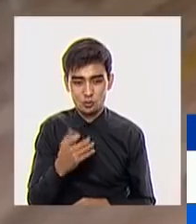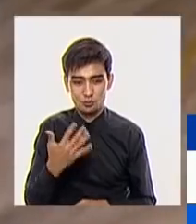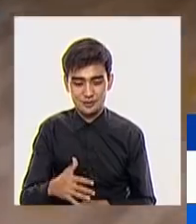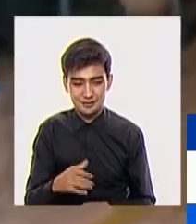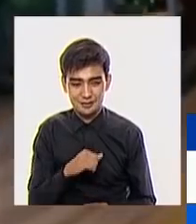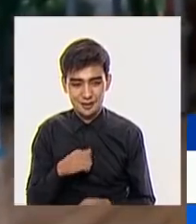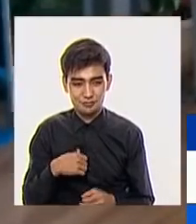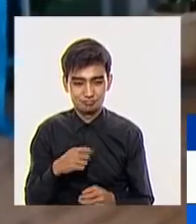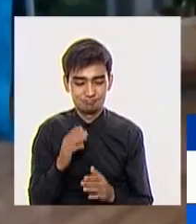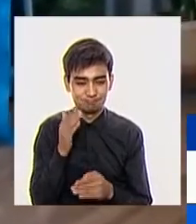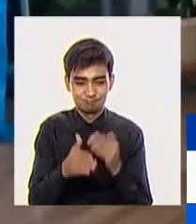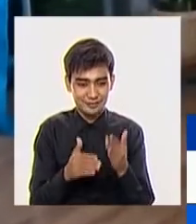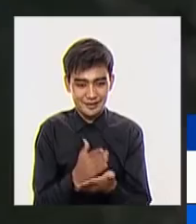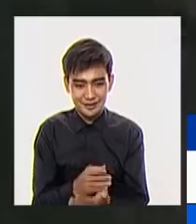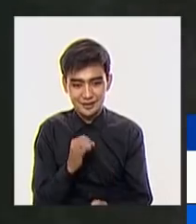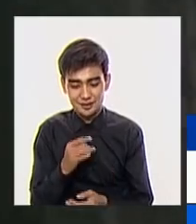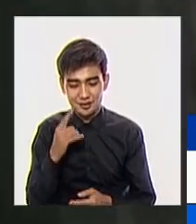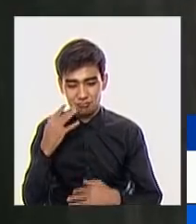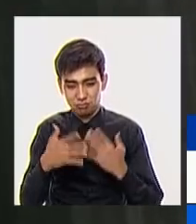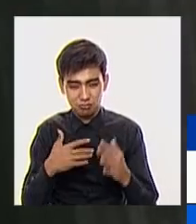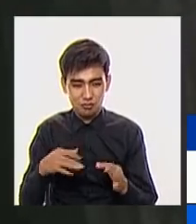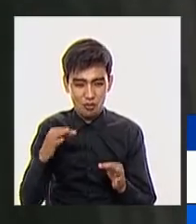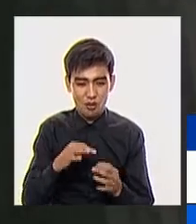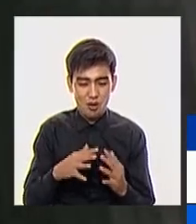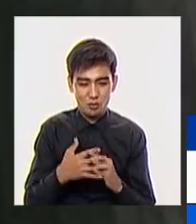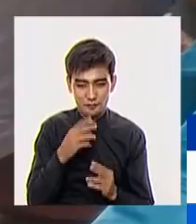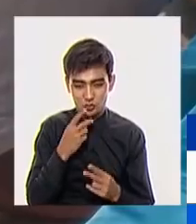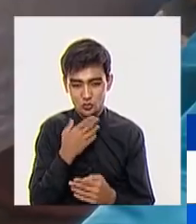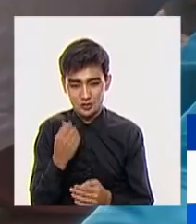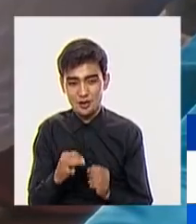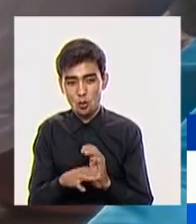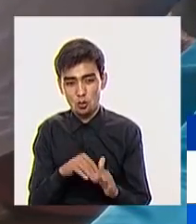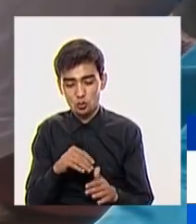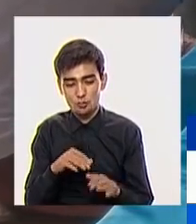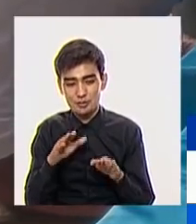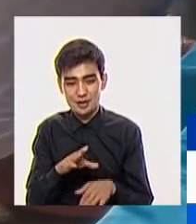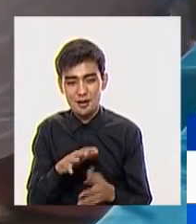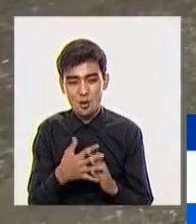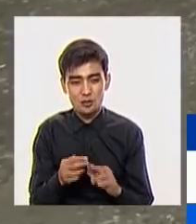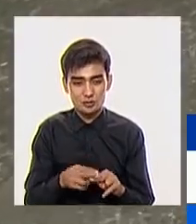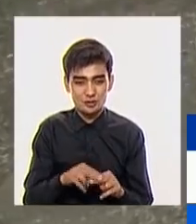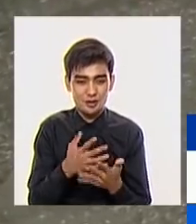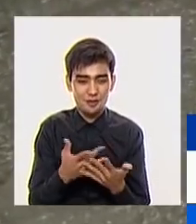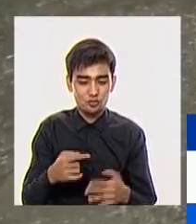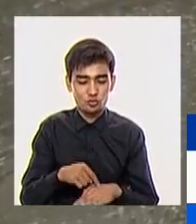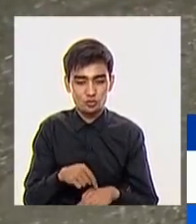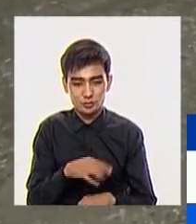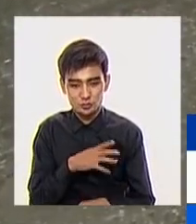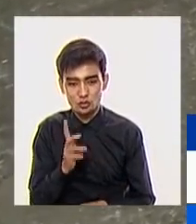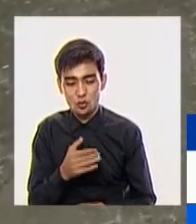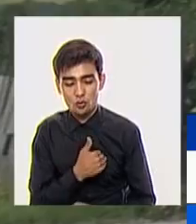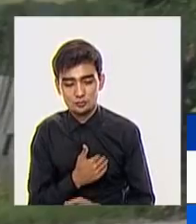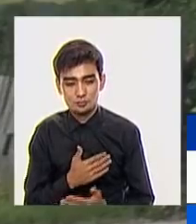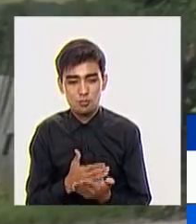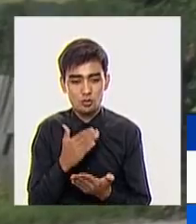150 самовыдвиженцы. Особого ажиотажа в селах не наблюдалось. Пришедшие на избирательные участки сельчане испытывали разные чувства. От желания